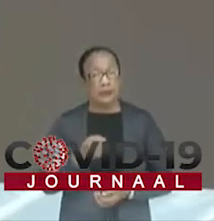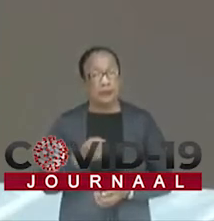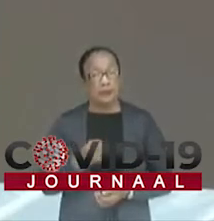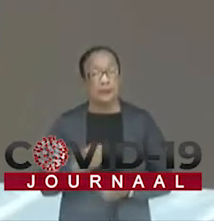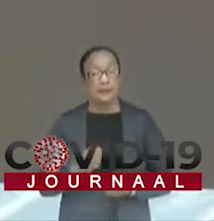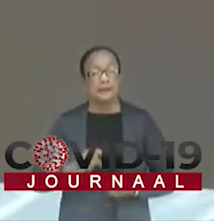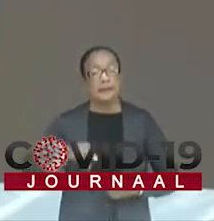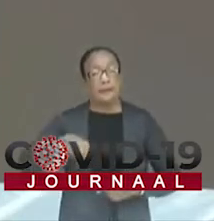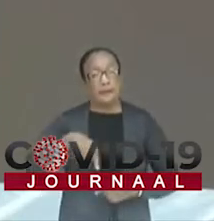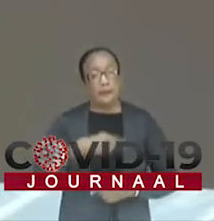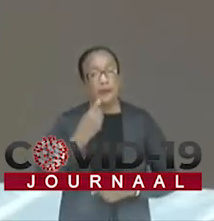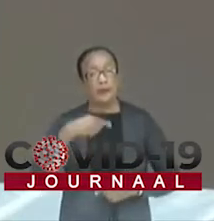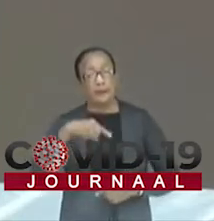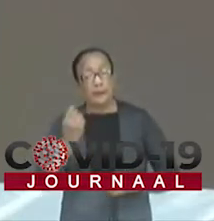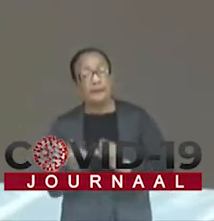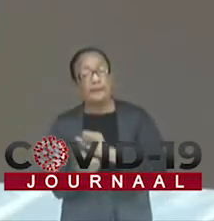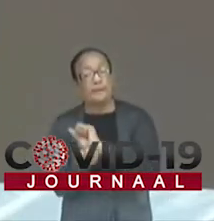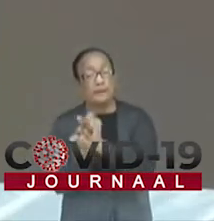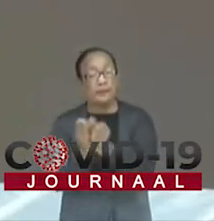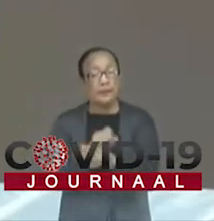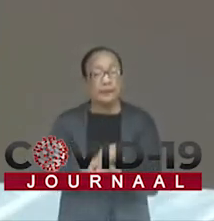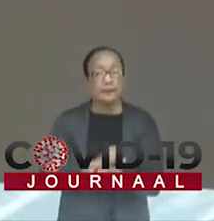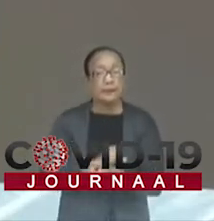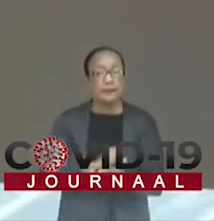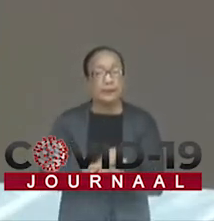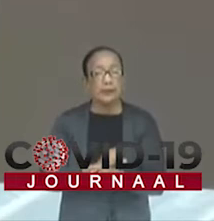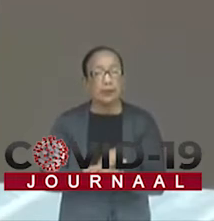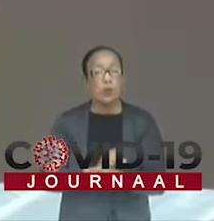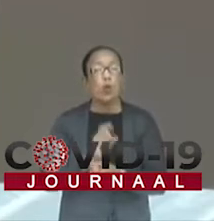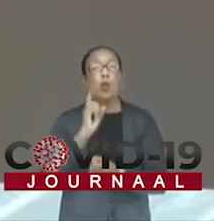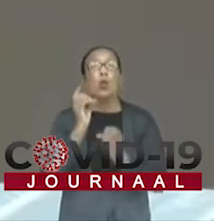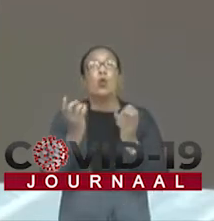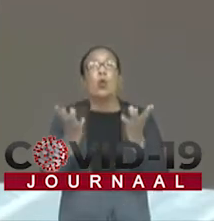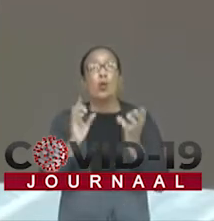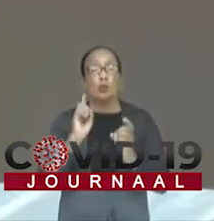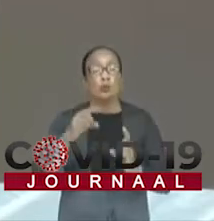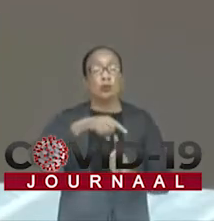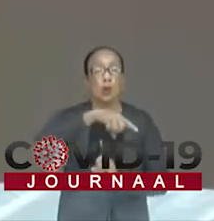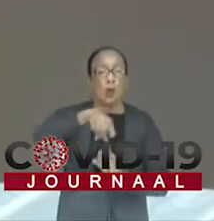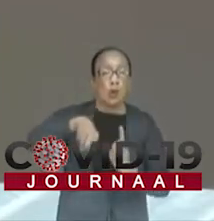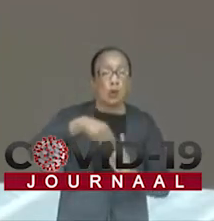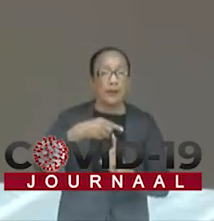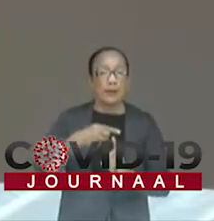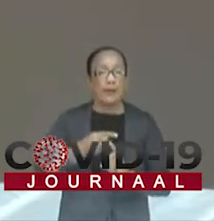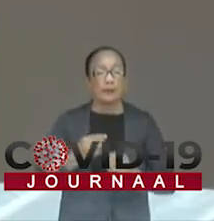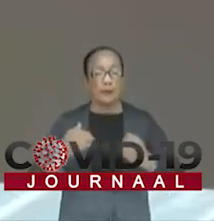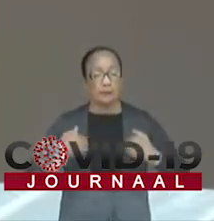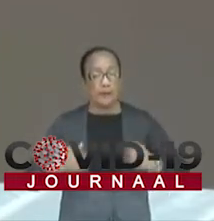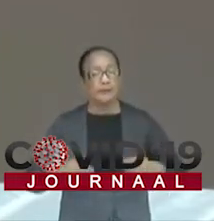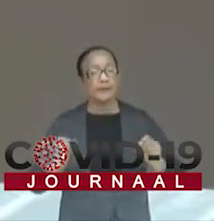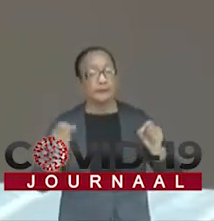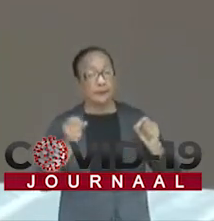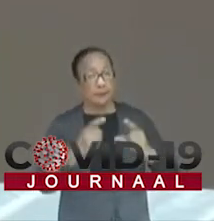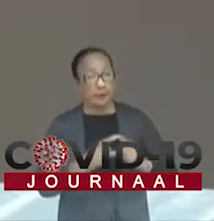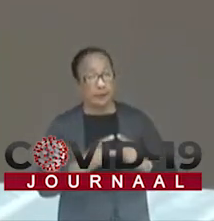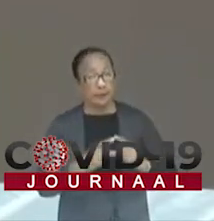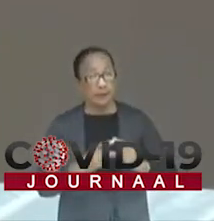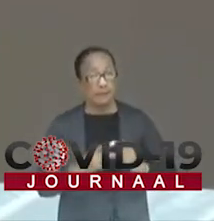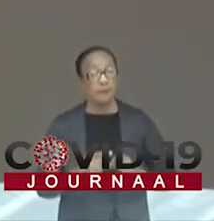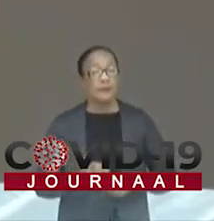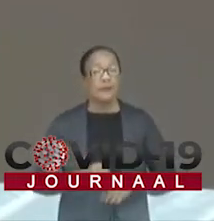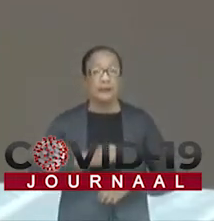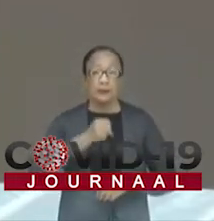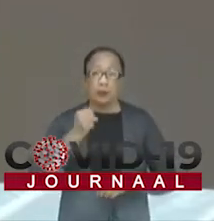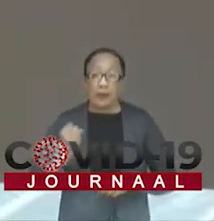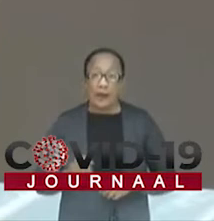meer verandering aan moeten aanbrengen. We moeten weten hoe we moeten omgaan als we zelf besmet zijn of potentieel besmet kunnen zijn. Dat we altijd die maatregelen in